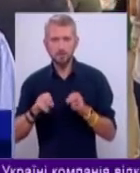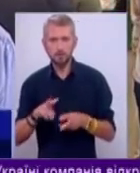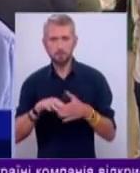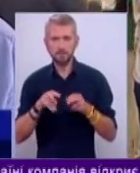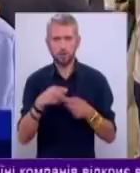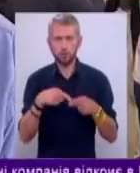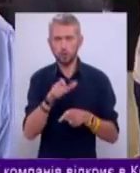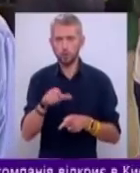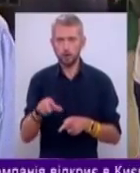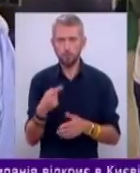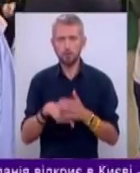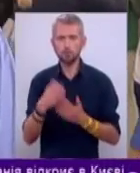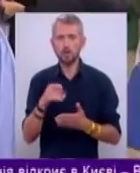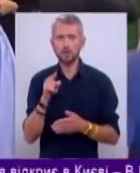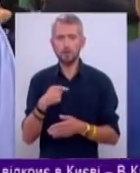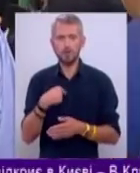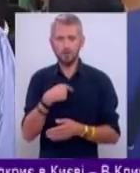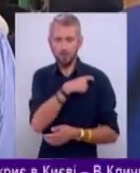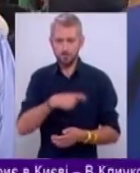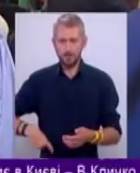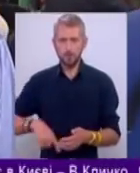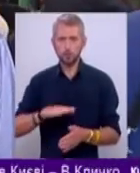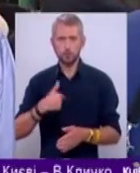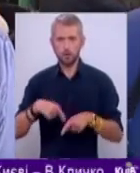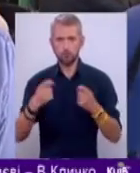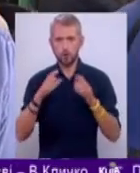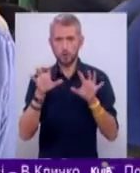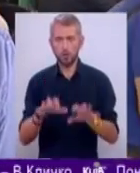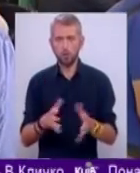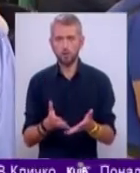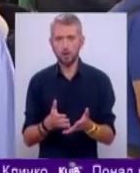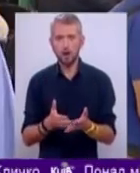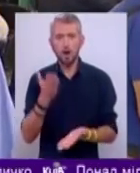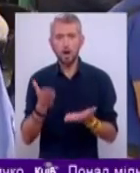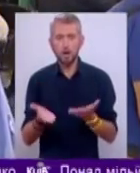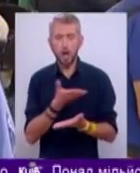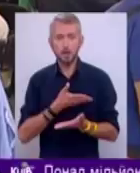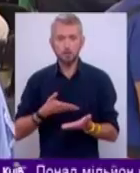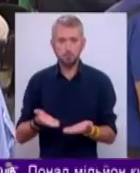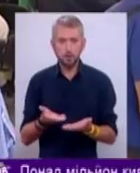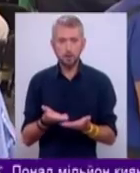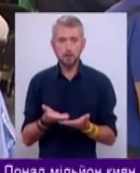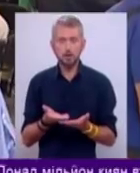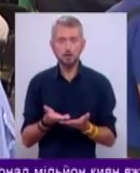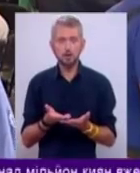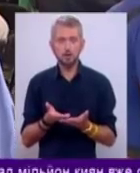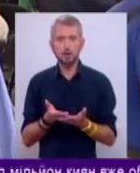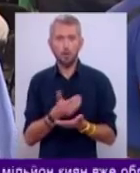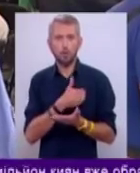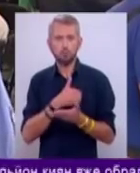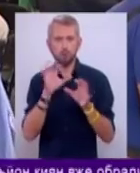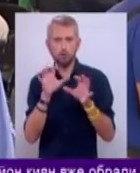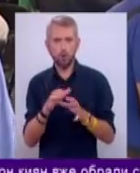людей. Тому що якщо я не пристегнусь, я вже нарушаю закон. А раз ми йдемо до якомусь передовому державі, ми